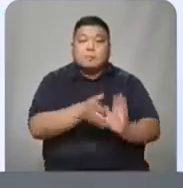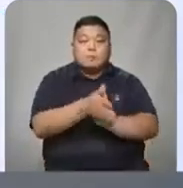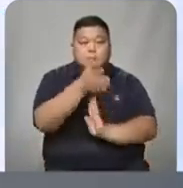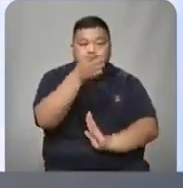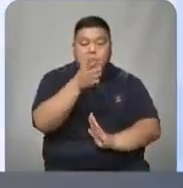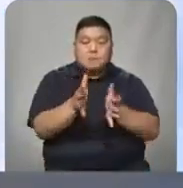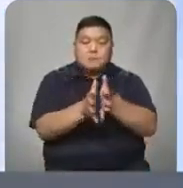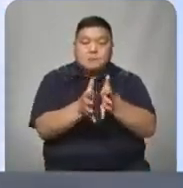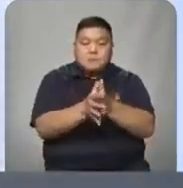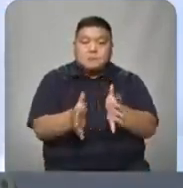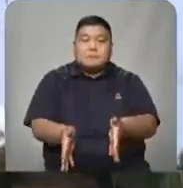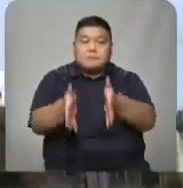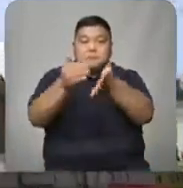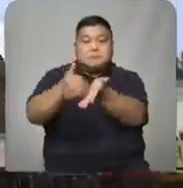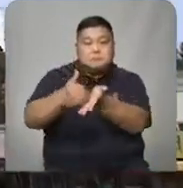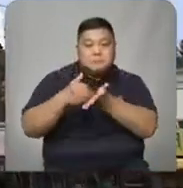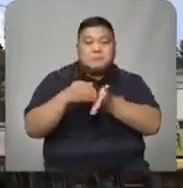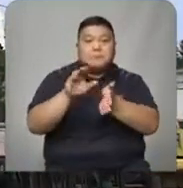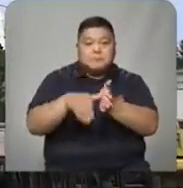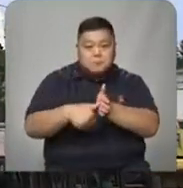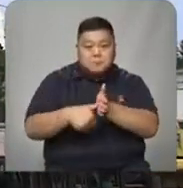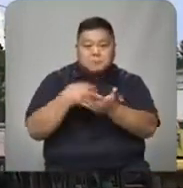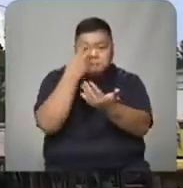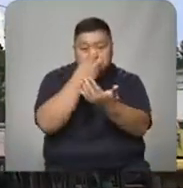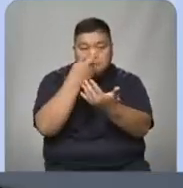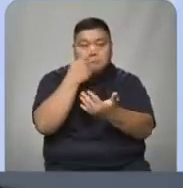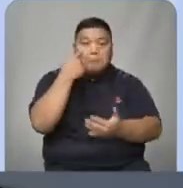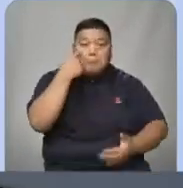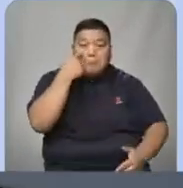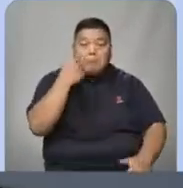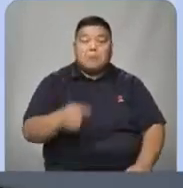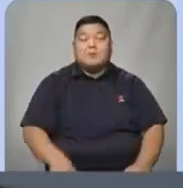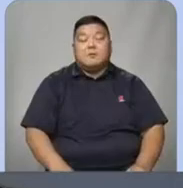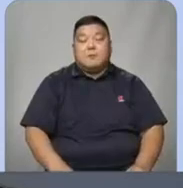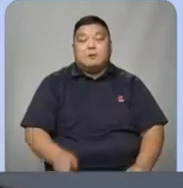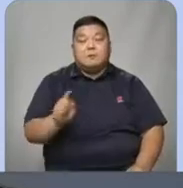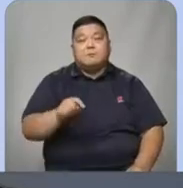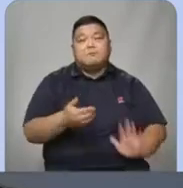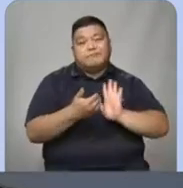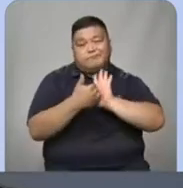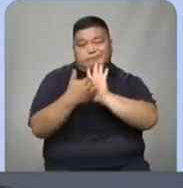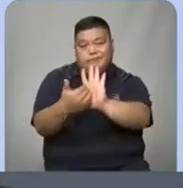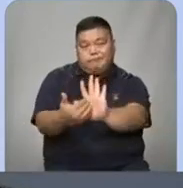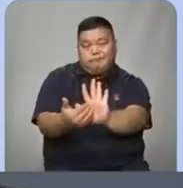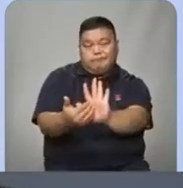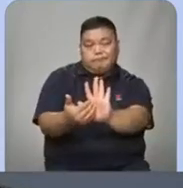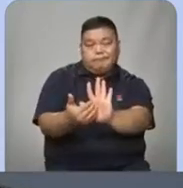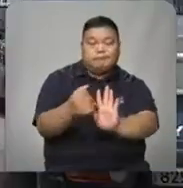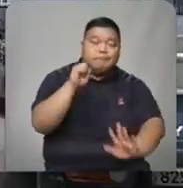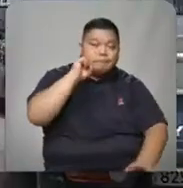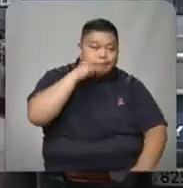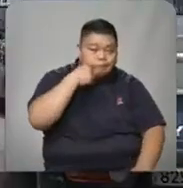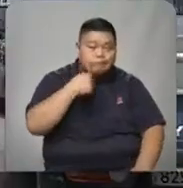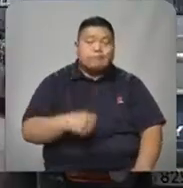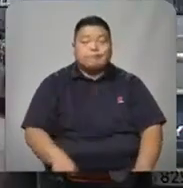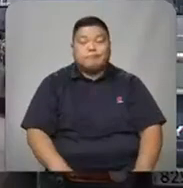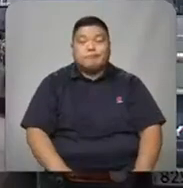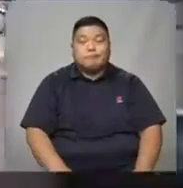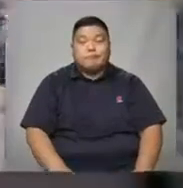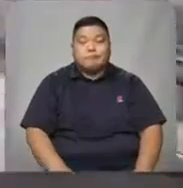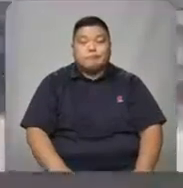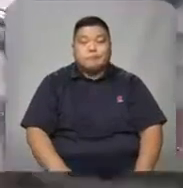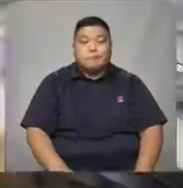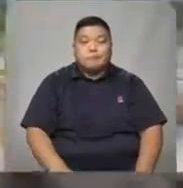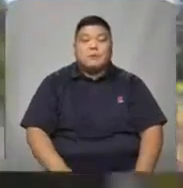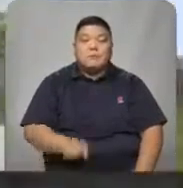아파트 등 건설사업이 접수되는 경우 충분히 검토한다는 입장인데 행정적으로 사업을 막을 방법은 마땅치 않아 보입니다